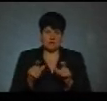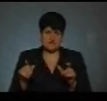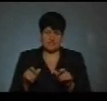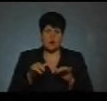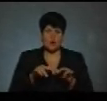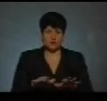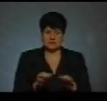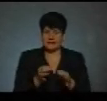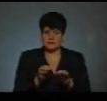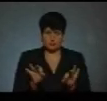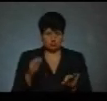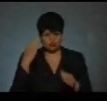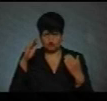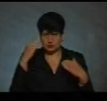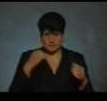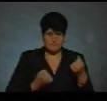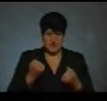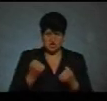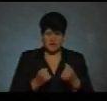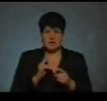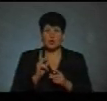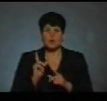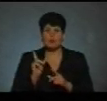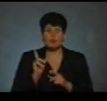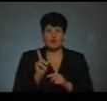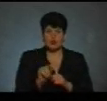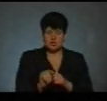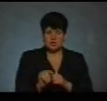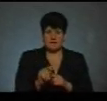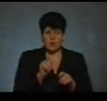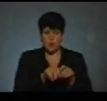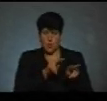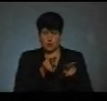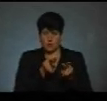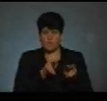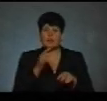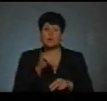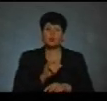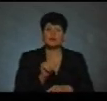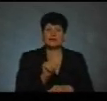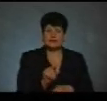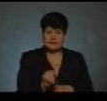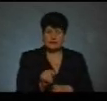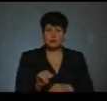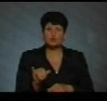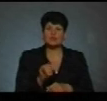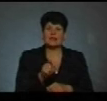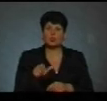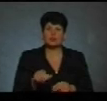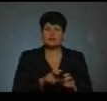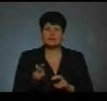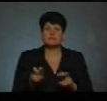не допускали чужих машин, а які проїжджали транзитом, контролювали, куди ті машини їдуть, куди ці люди